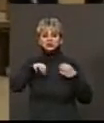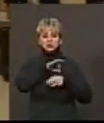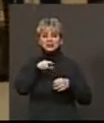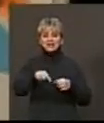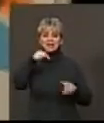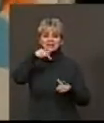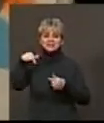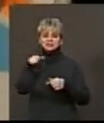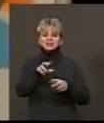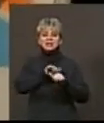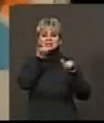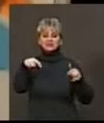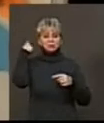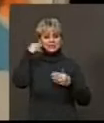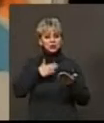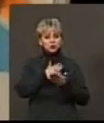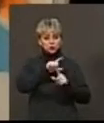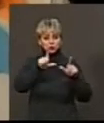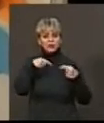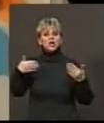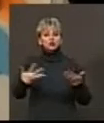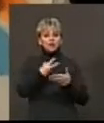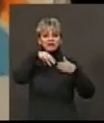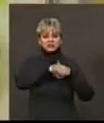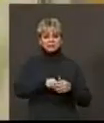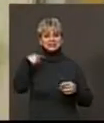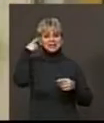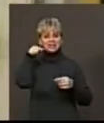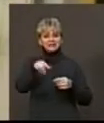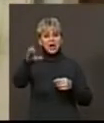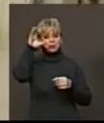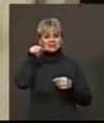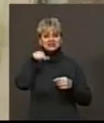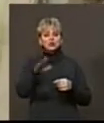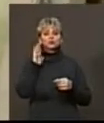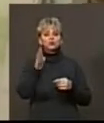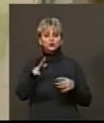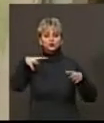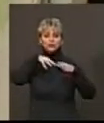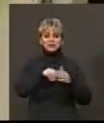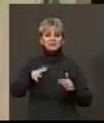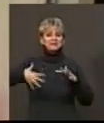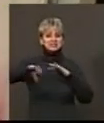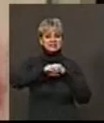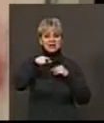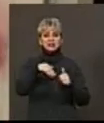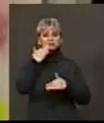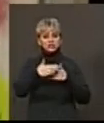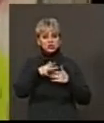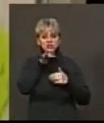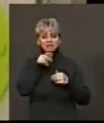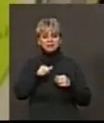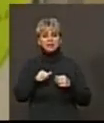обсуждались концепции развития психологической службы. И нововведения в системе психологического образования будут вводиться по всей стране в ближайшее